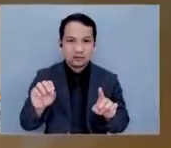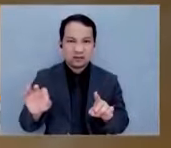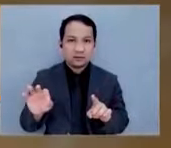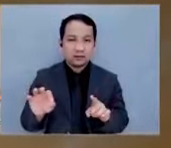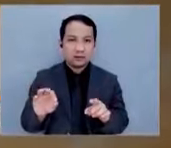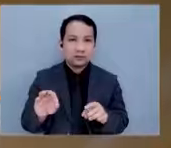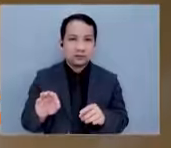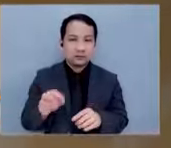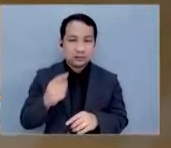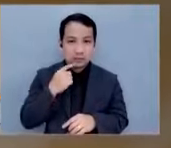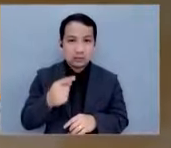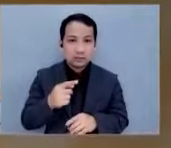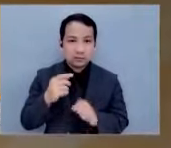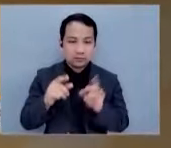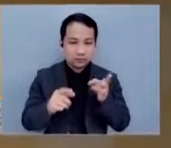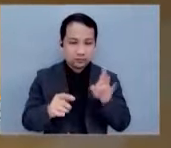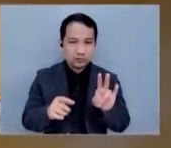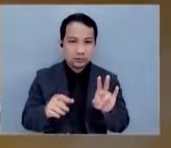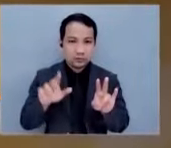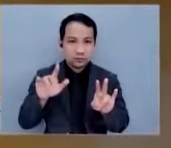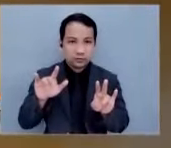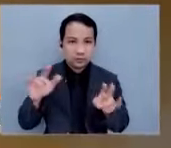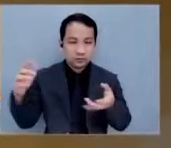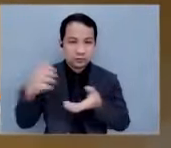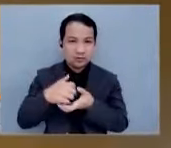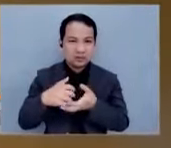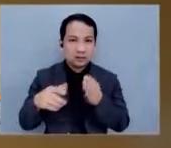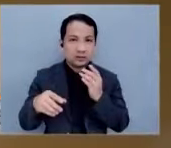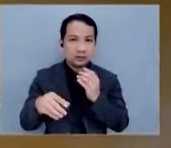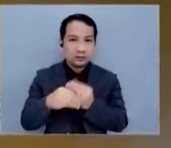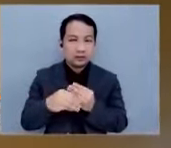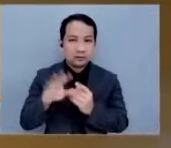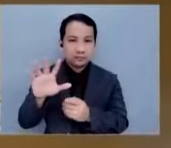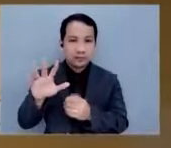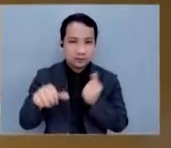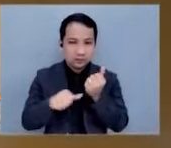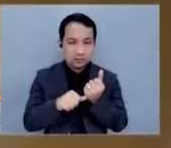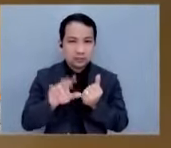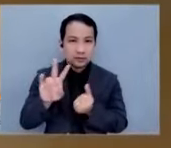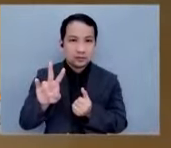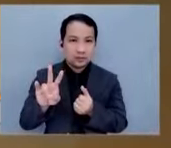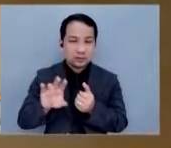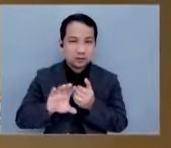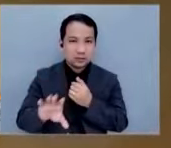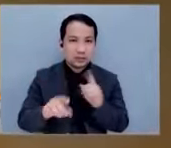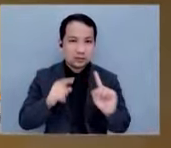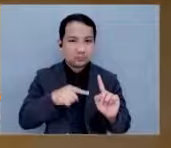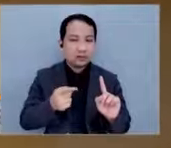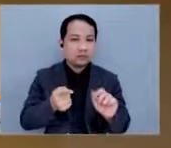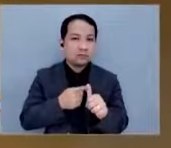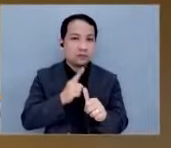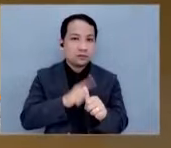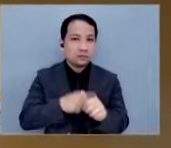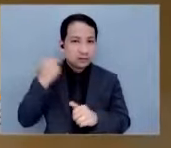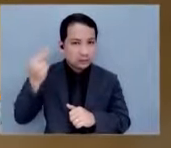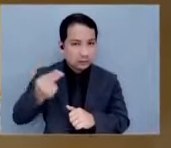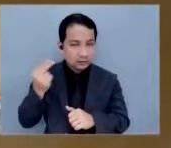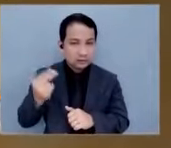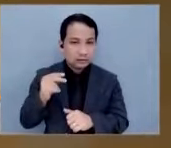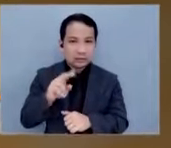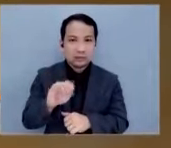ng 27 points and 25 rebounds plus 5 assists and 7 steals. Siya pa lang ang unang player sa kasaysayan ng liga na makascore